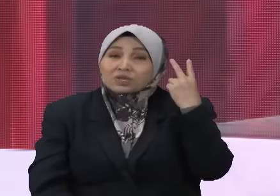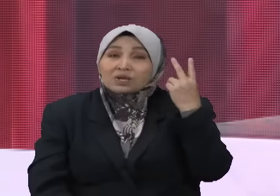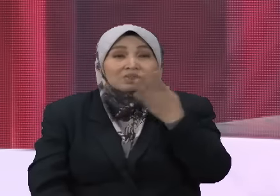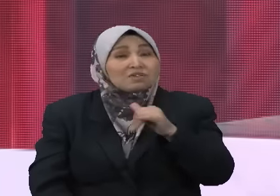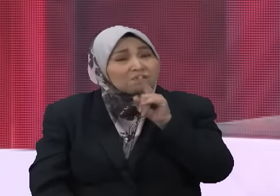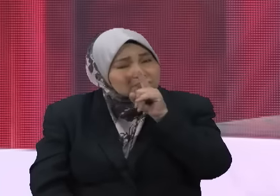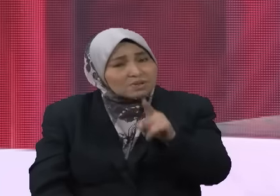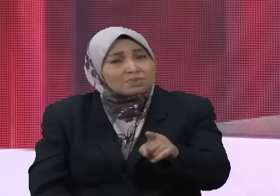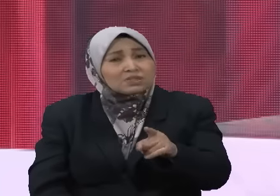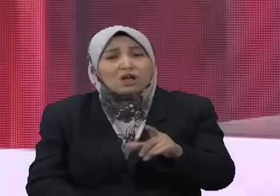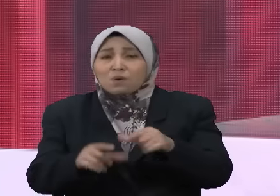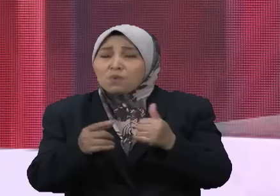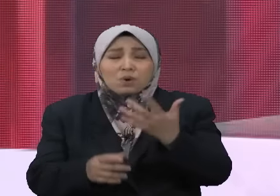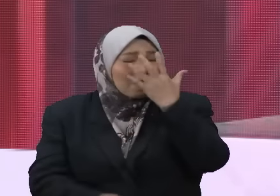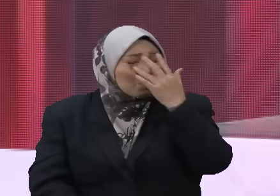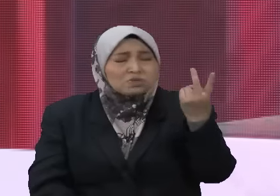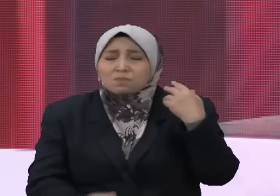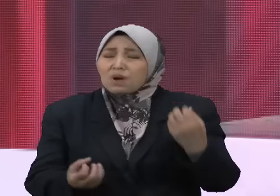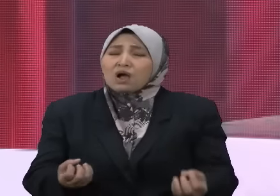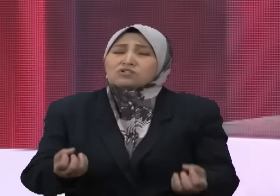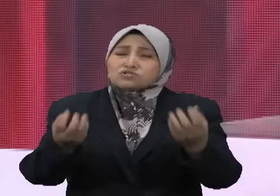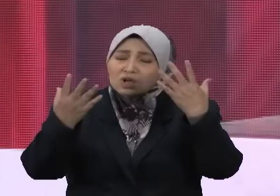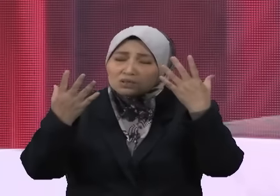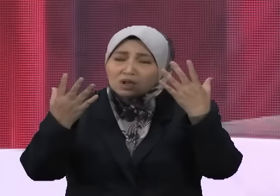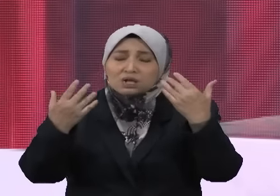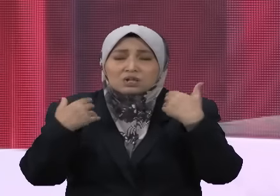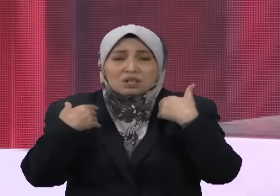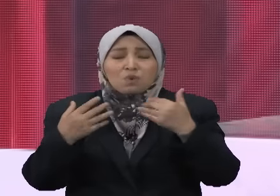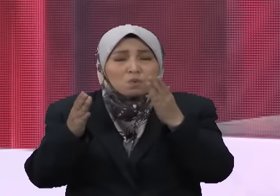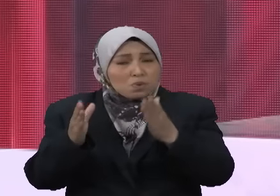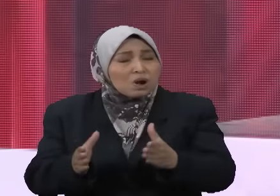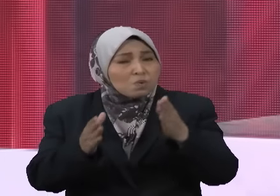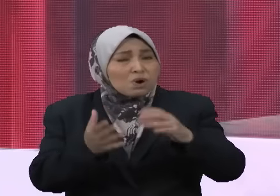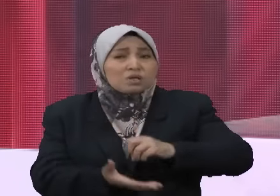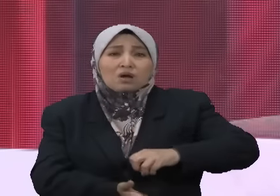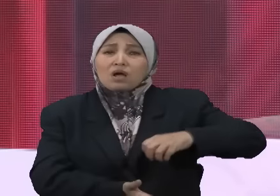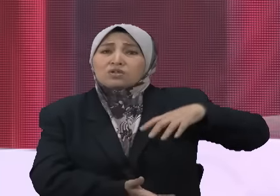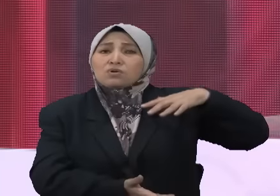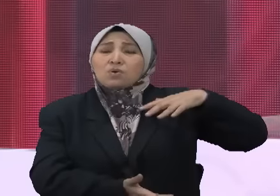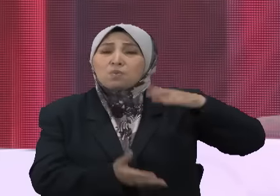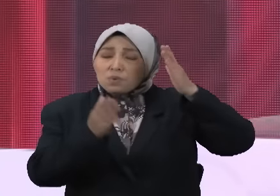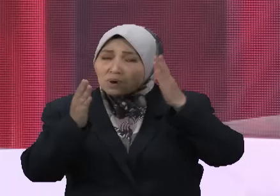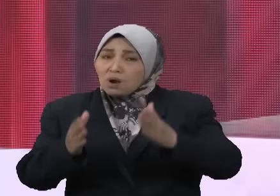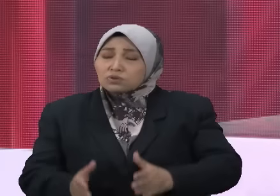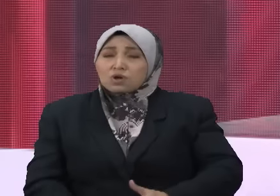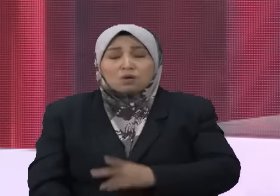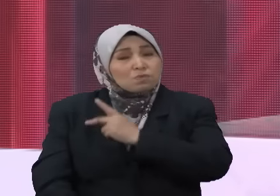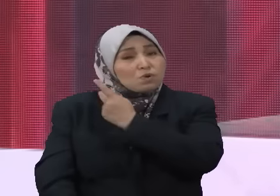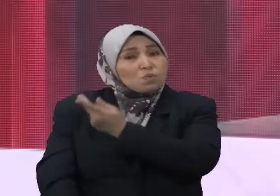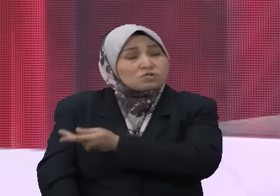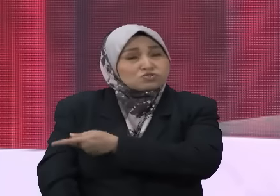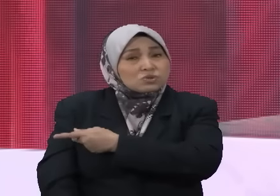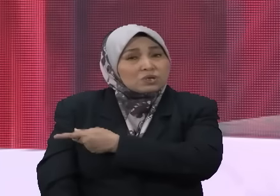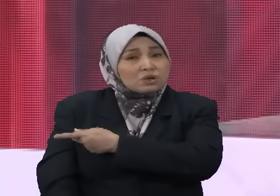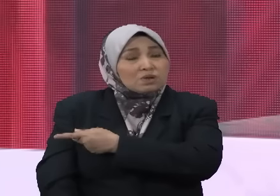sememangnya tuan-tuan golongan munafik ni ramai juga dari kalangan mereka adalah dari kalangan orang-orang yang kaya orang-orang yang berkuasa